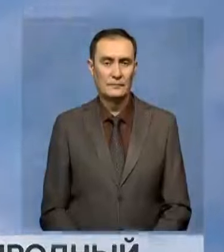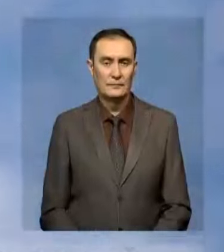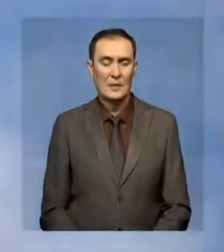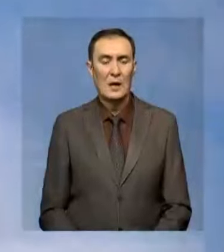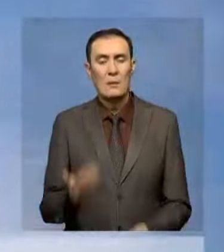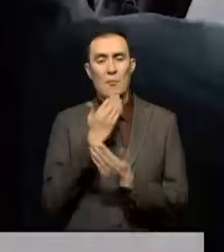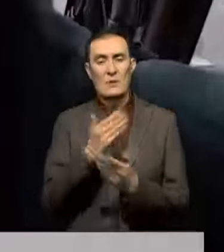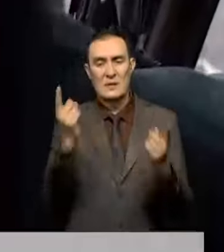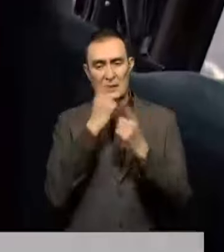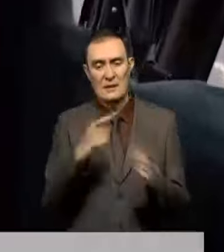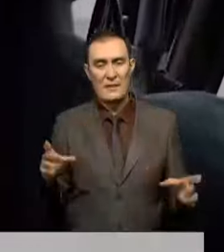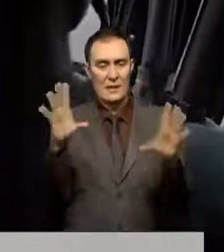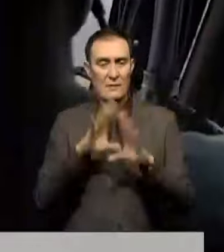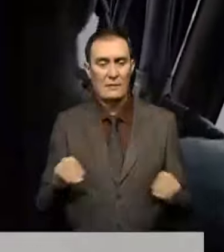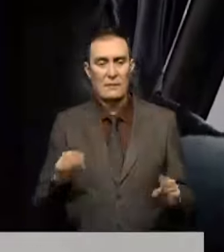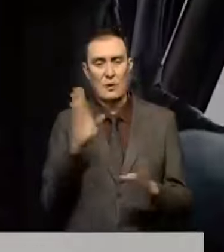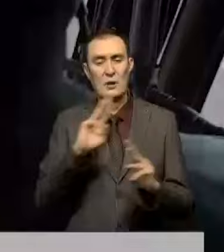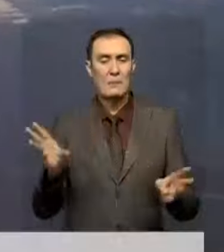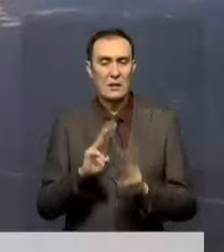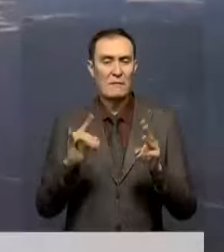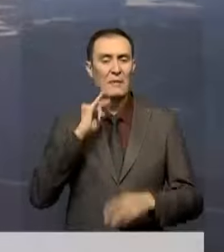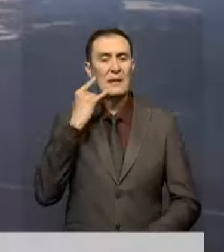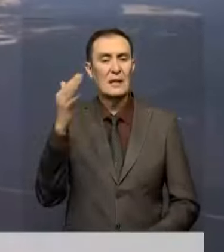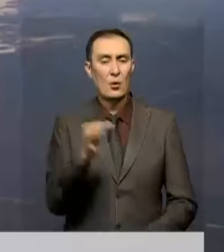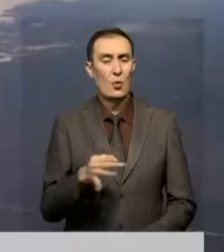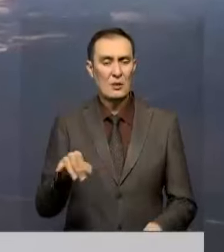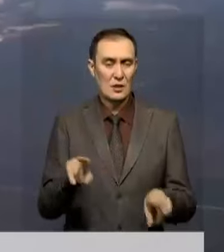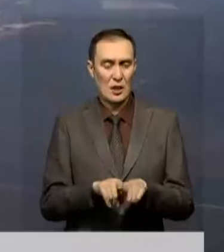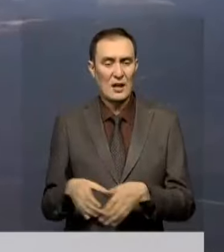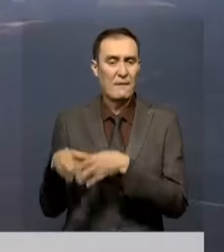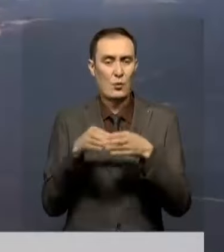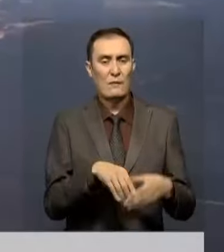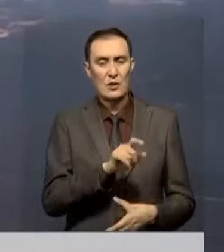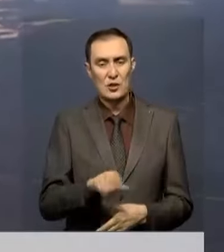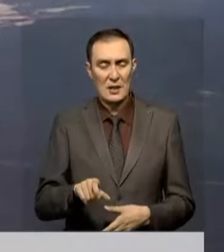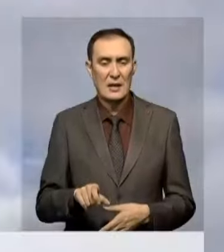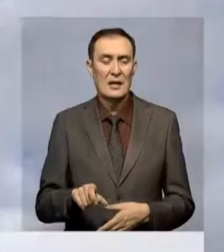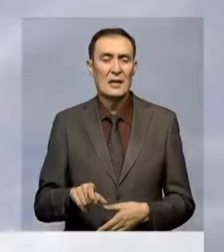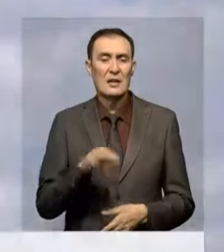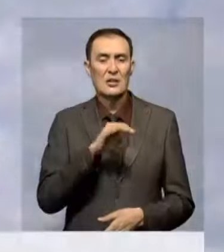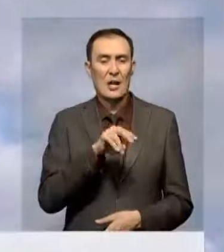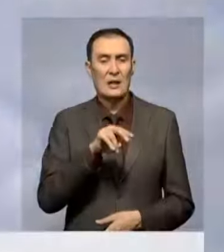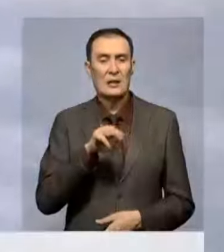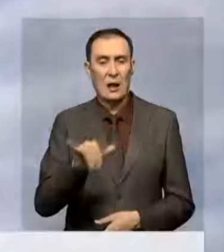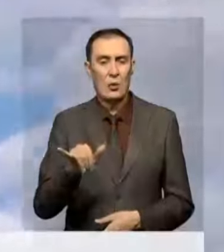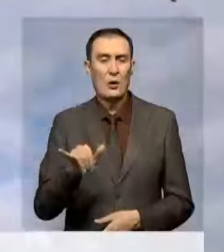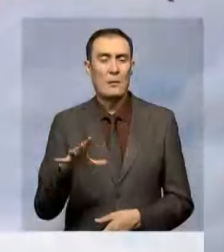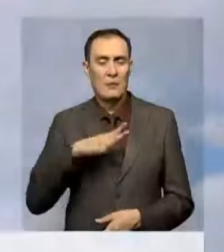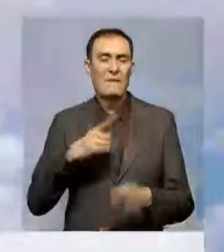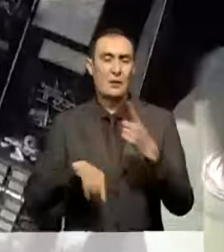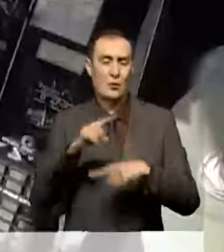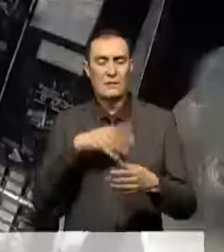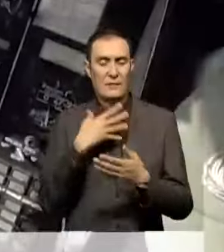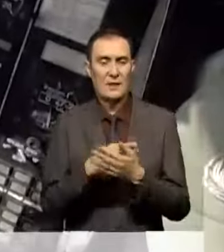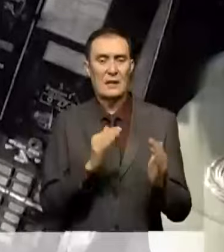По последним данным, ликвидирован природный пожар и в Павлодарской области. Эвакуированные жители с зимовки Жильтау в Баянаульском районе вернулись